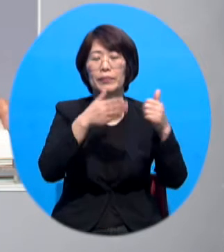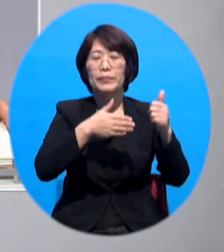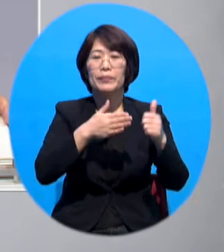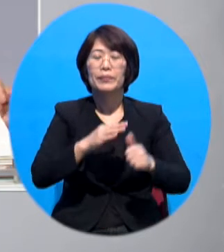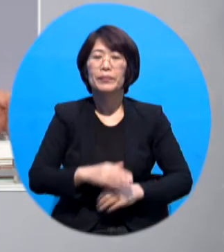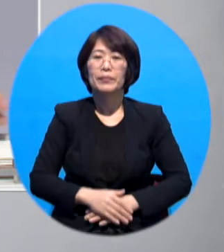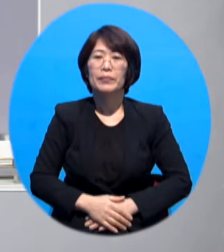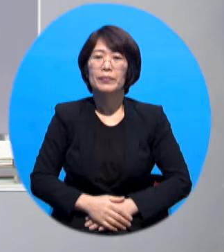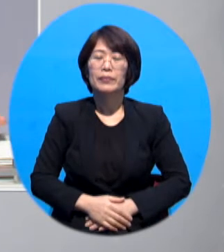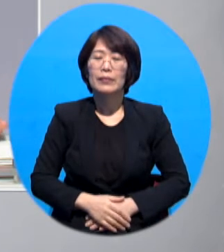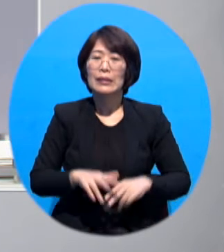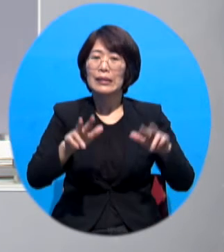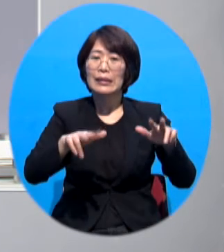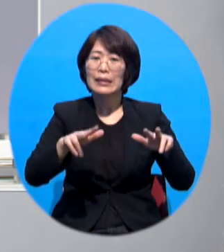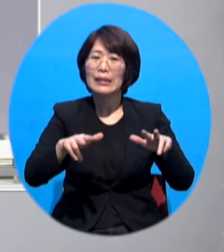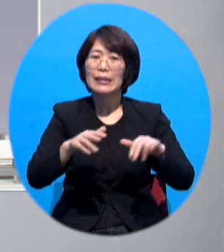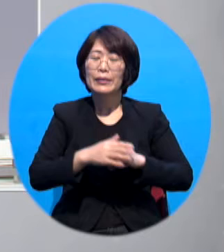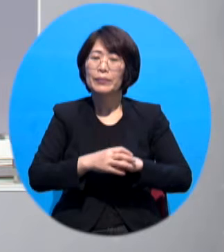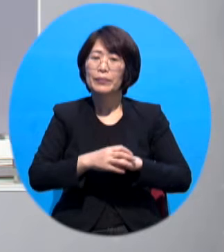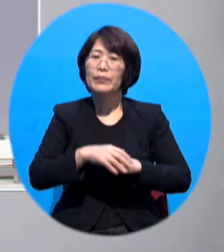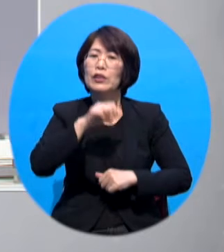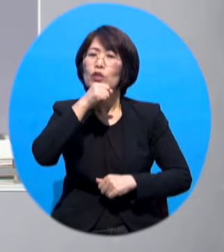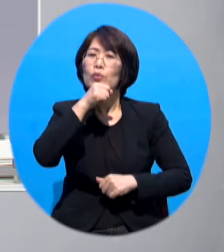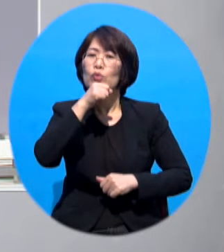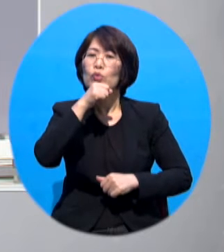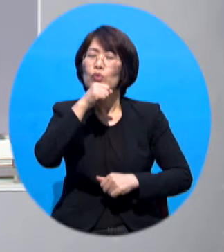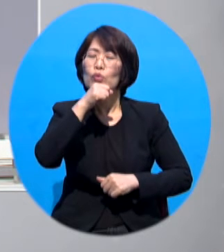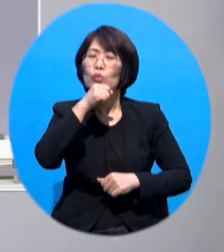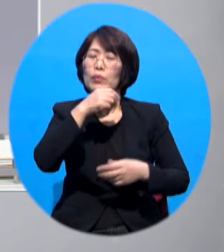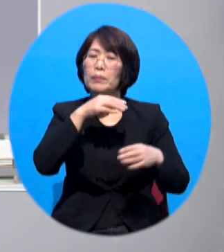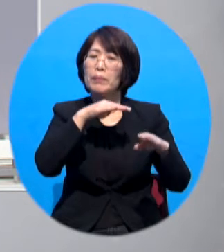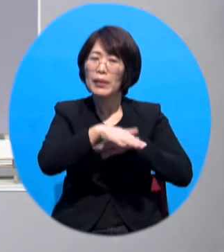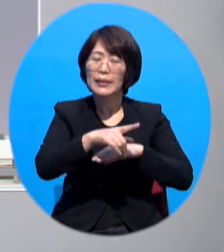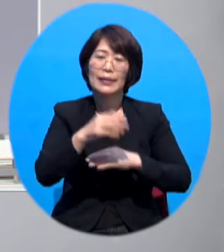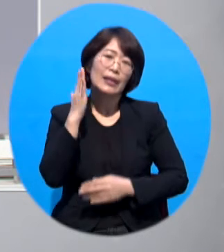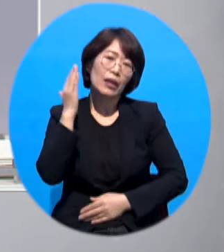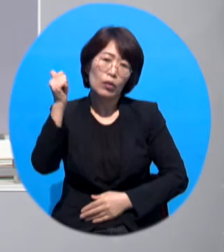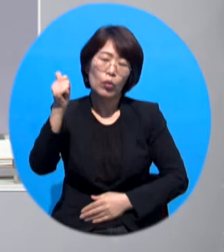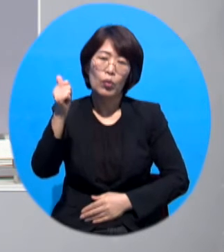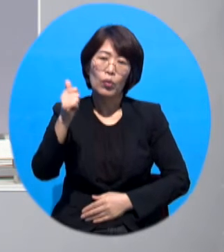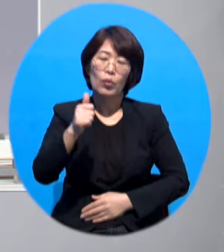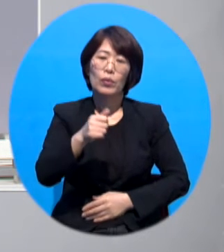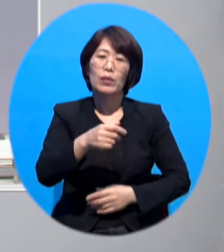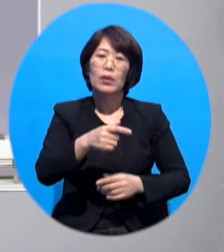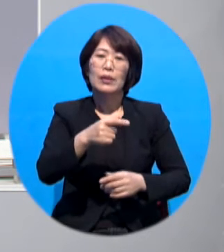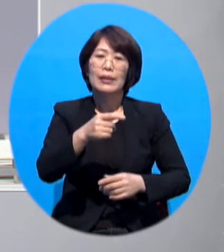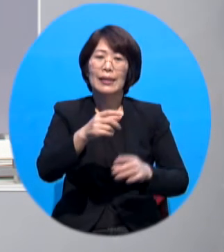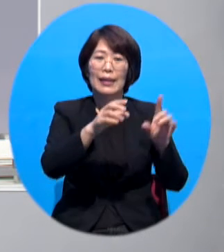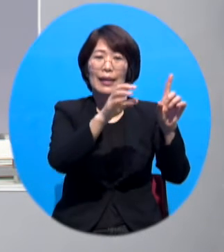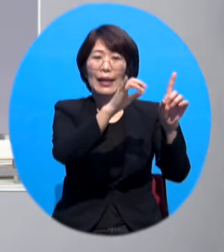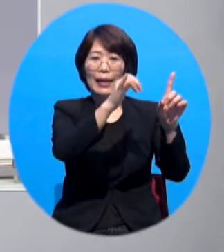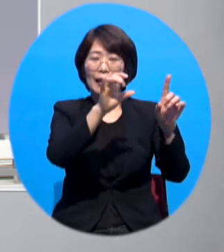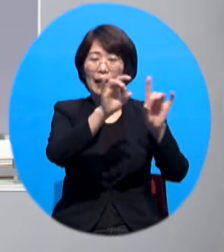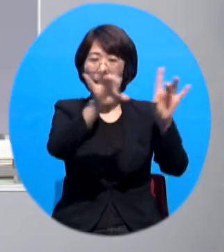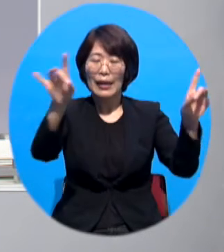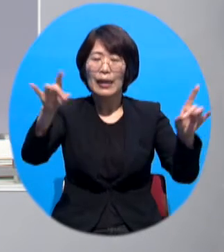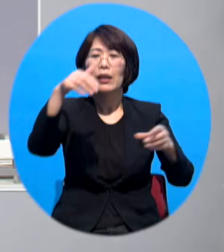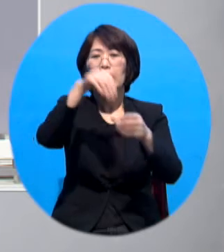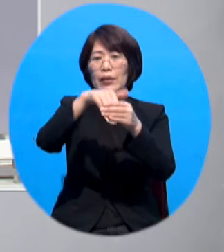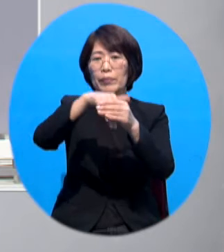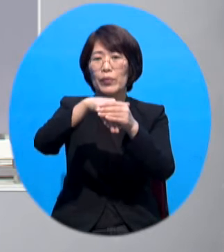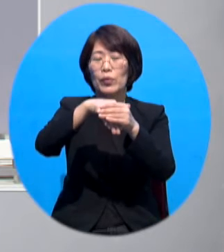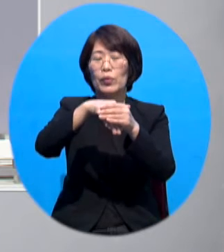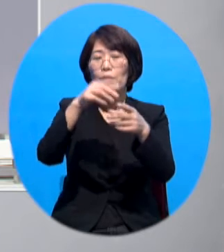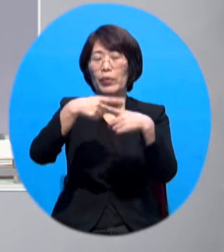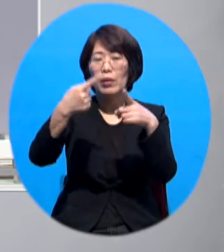입니다 지금 심사대 점자 라고 하는데요 우리가 대통령이나 이렇게 교육감 선거는 1인 1 투표 제로 합니다 그런데 심사 개점 되는